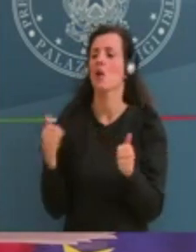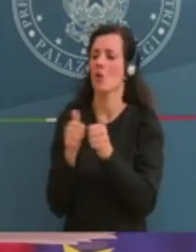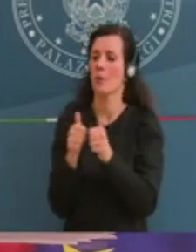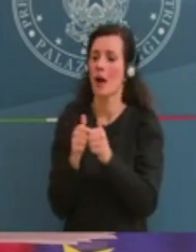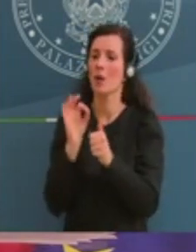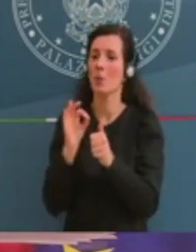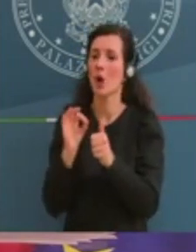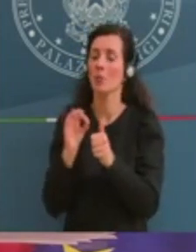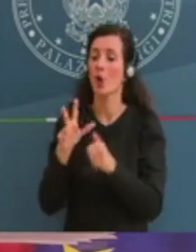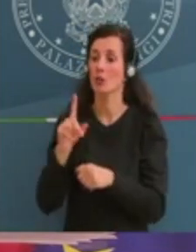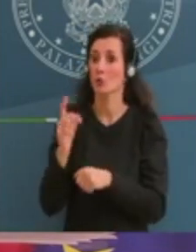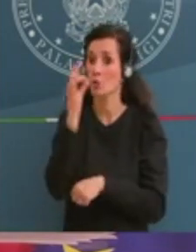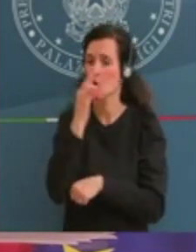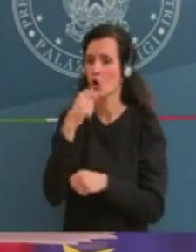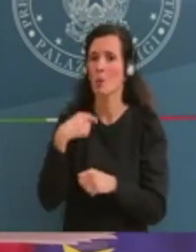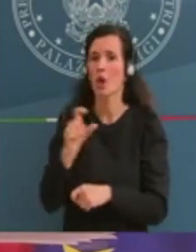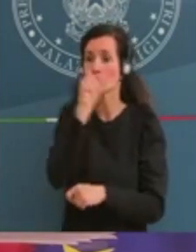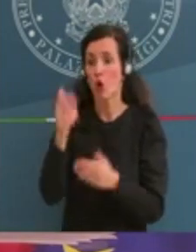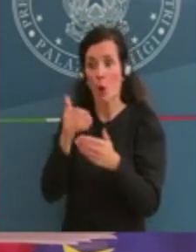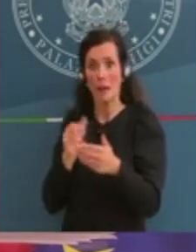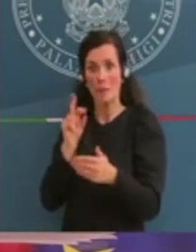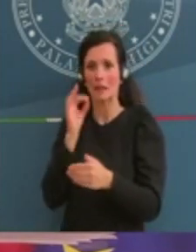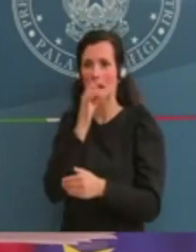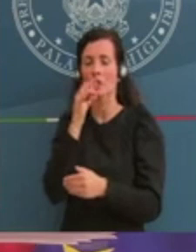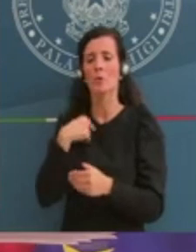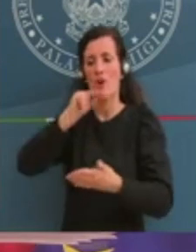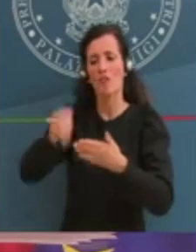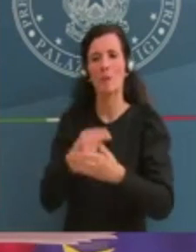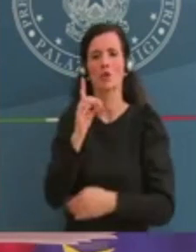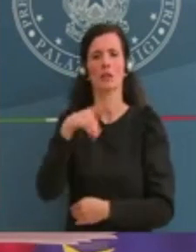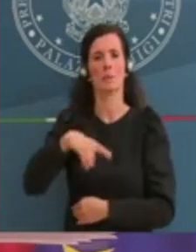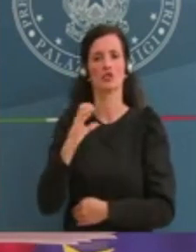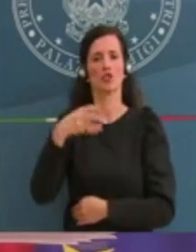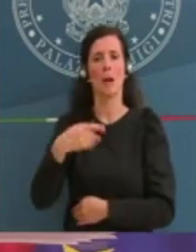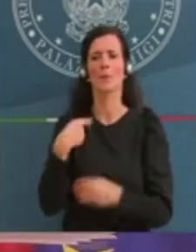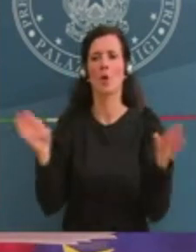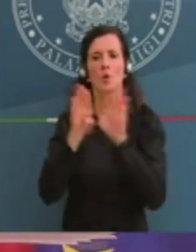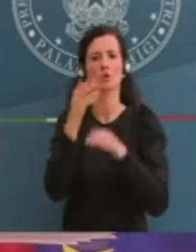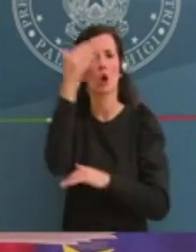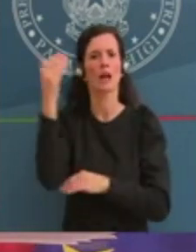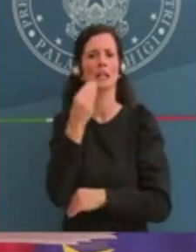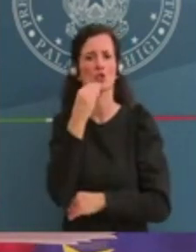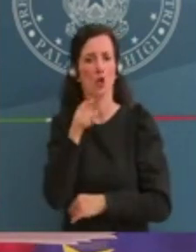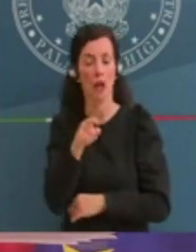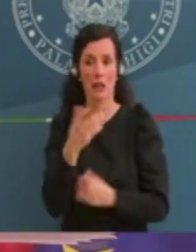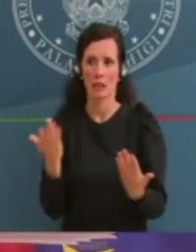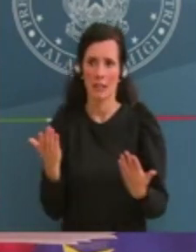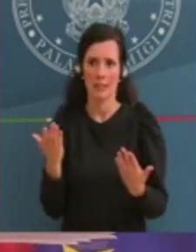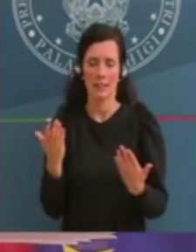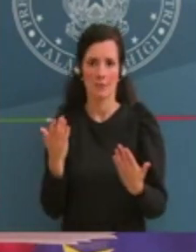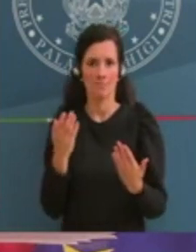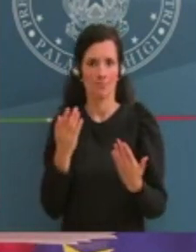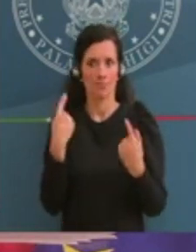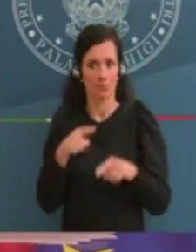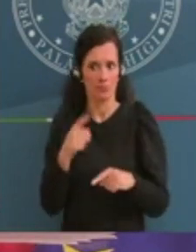parte mia infatti non è vero falso e diffamatorio l'ultima volta che sono stato in quel ristorante della mia compagna è stato il 25 settembre